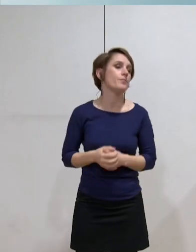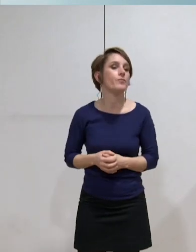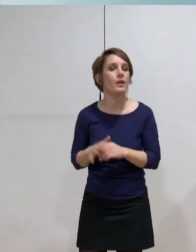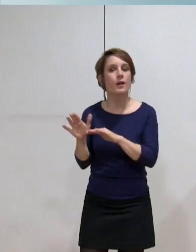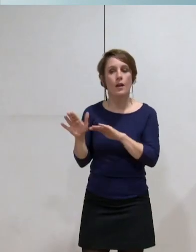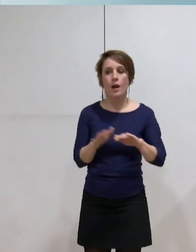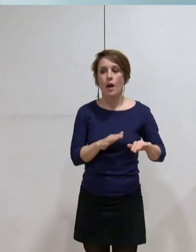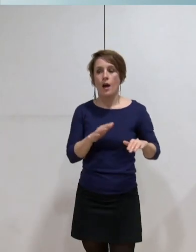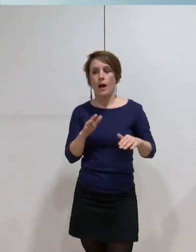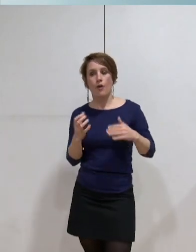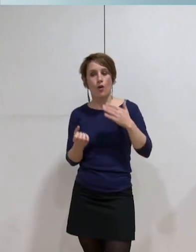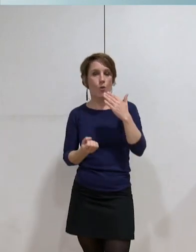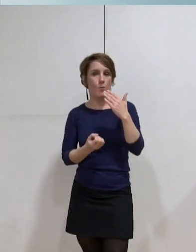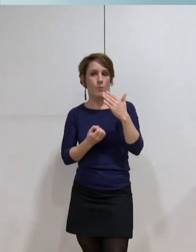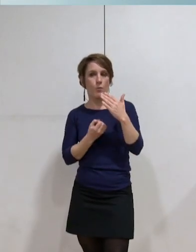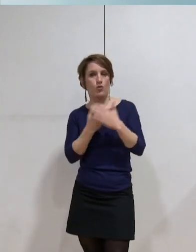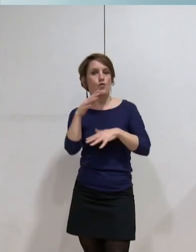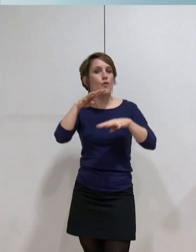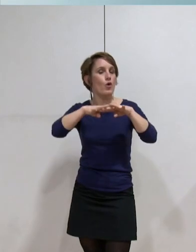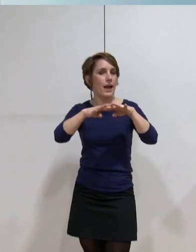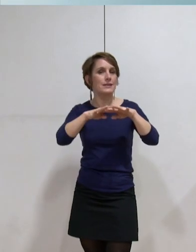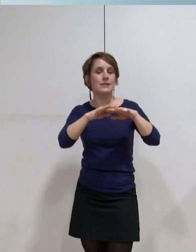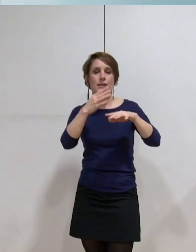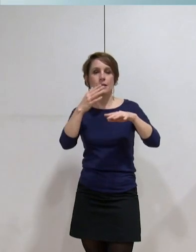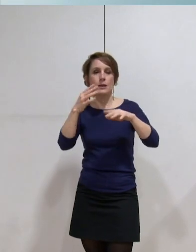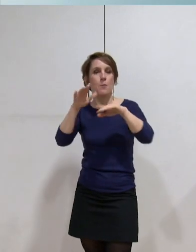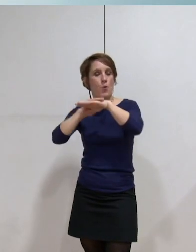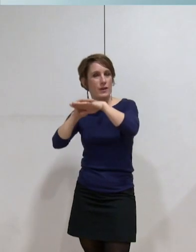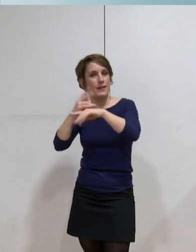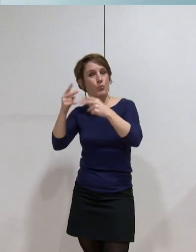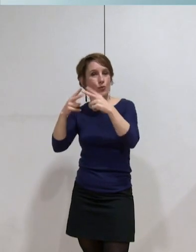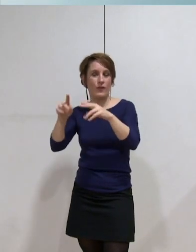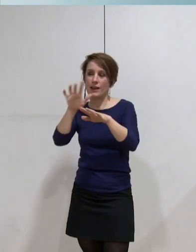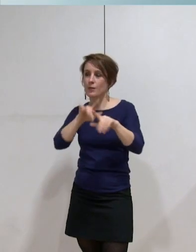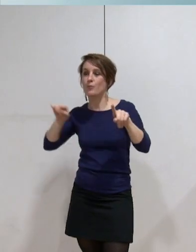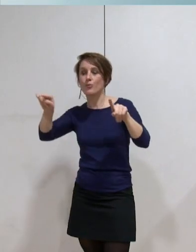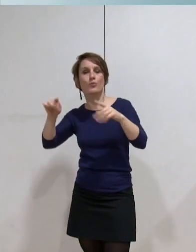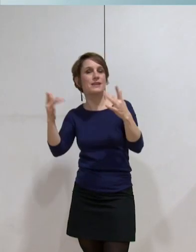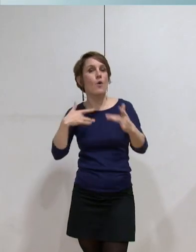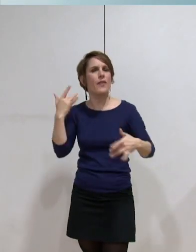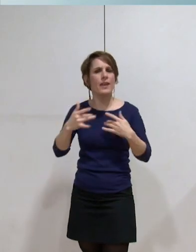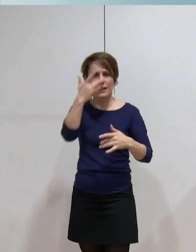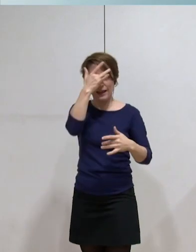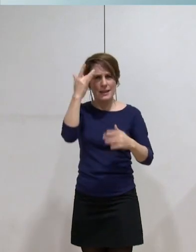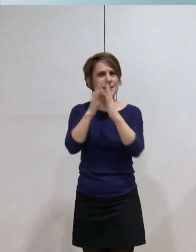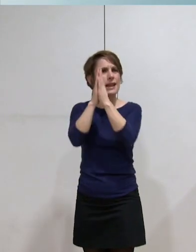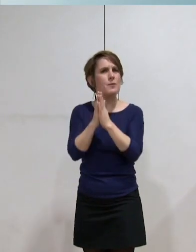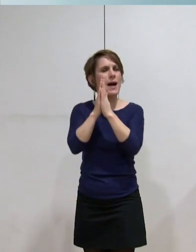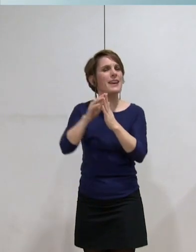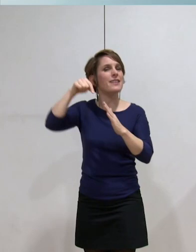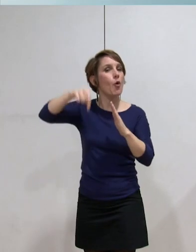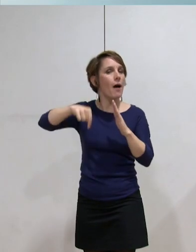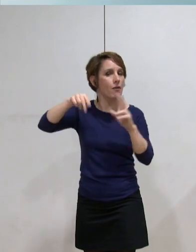nouveau quartier politique de la ville et vous avez le théâtre Sainte-Marie d'enas avec un tout nouveau